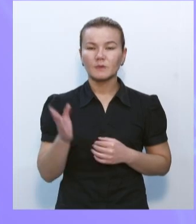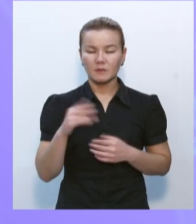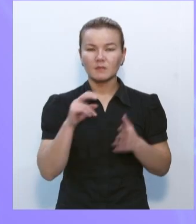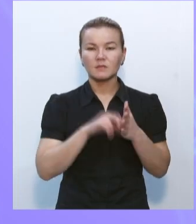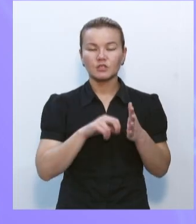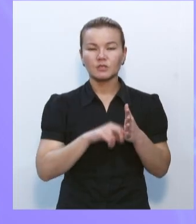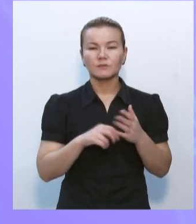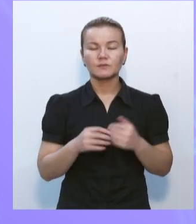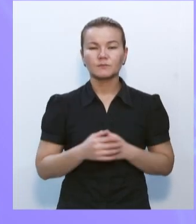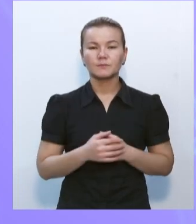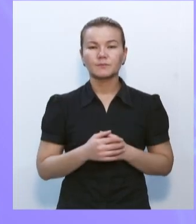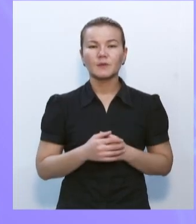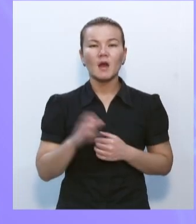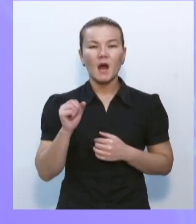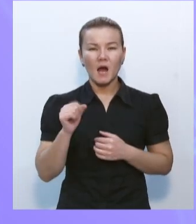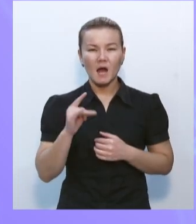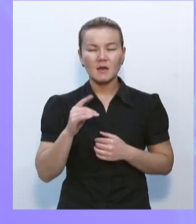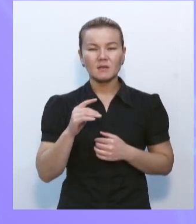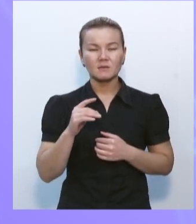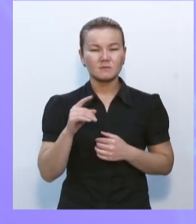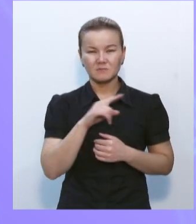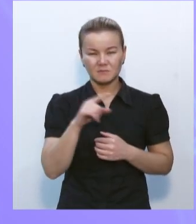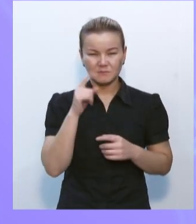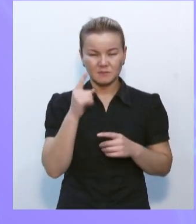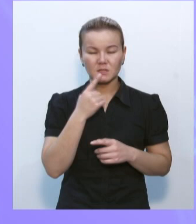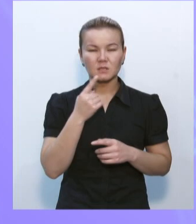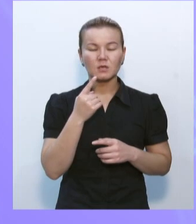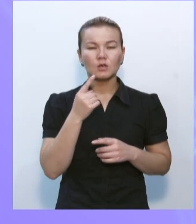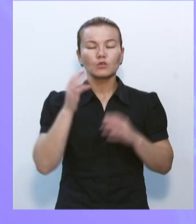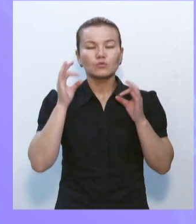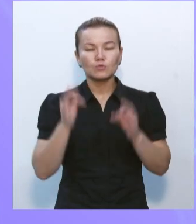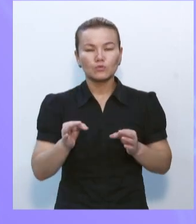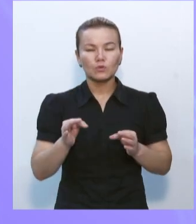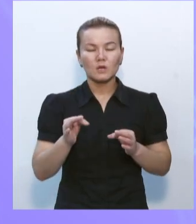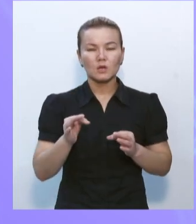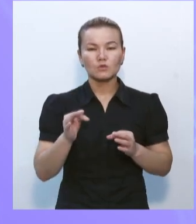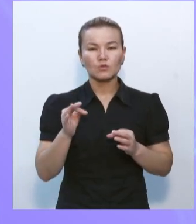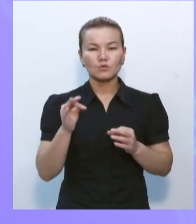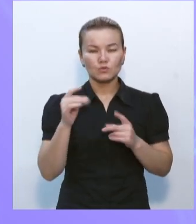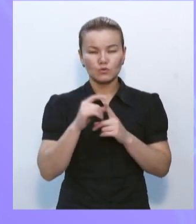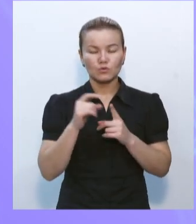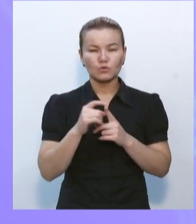Текшергиле. Ар бир туура жоопко бир упай берилет.